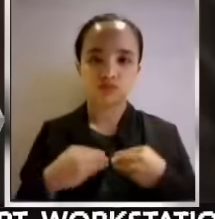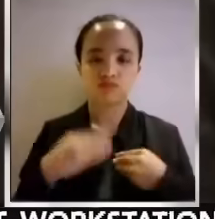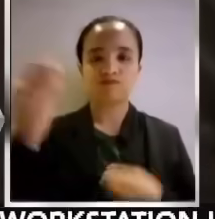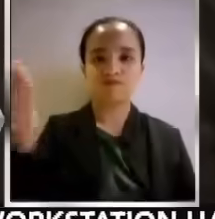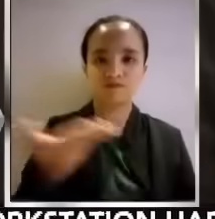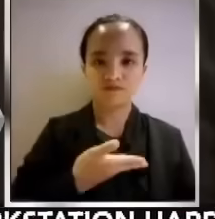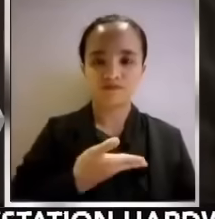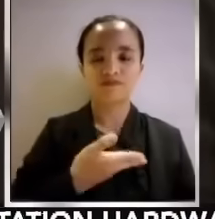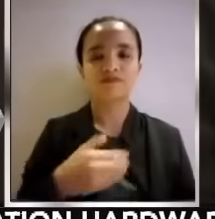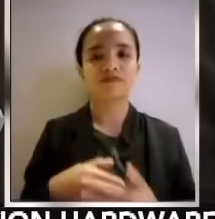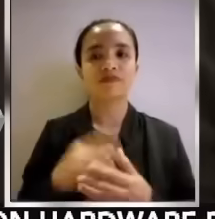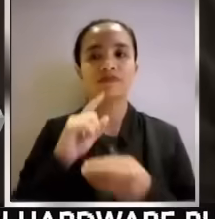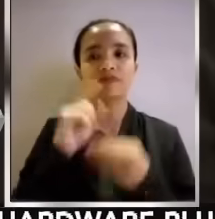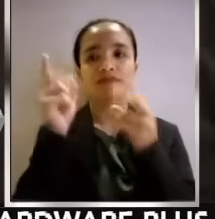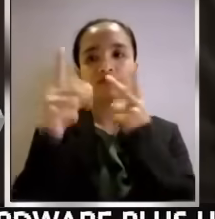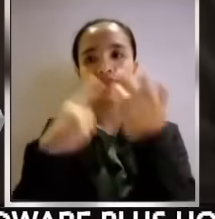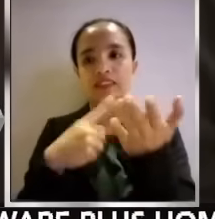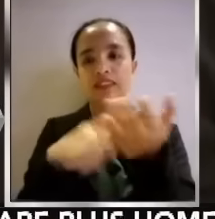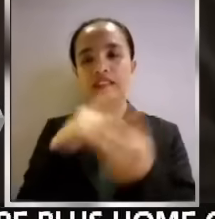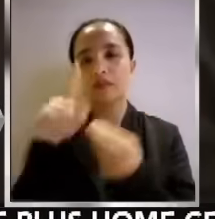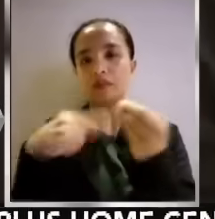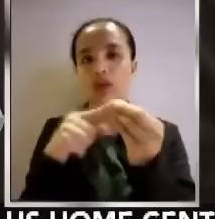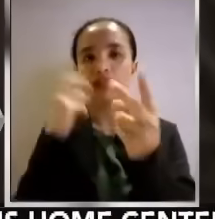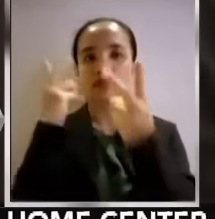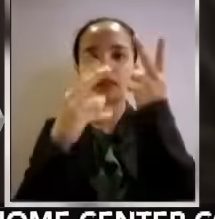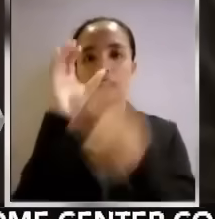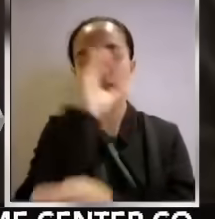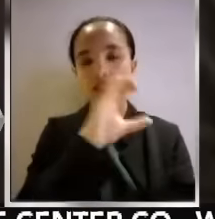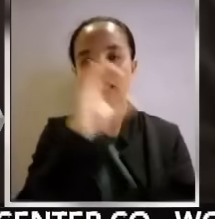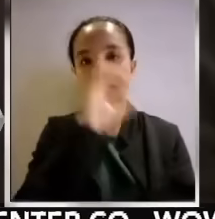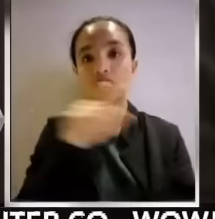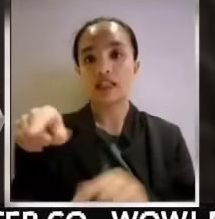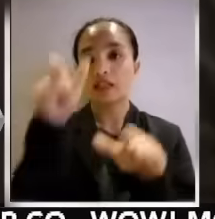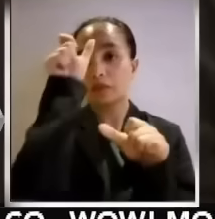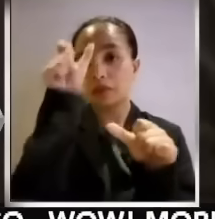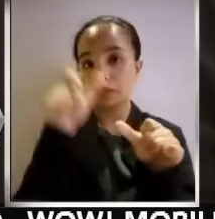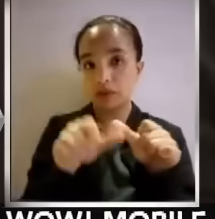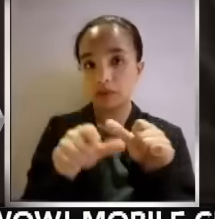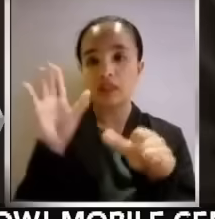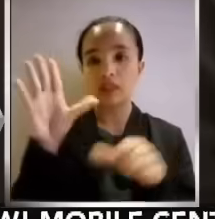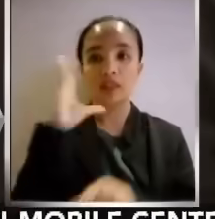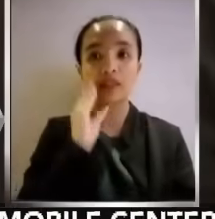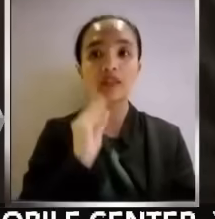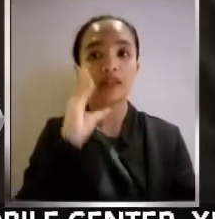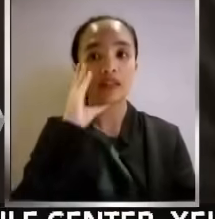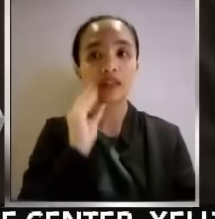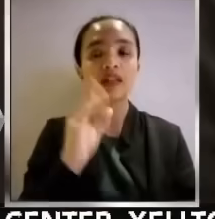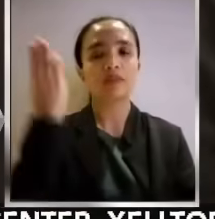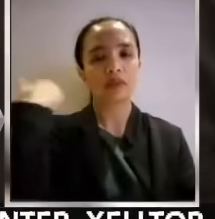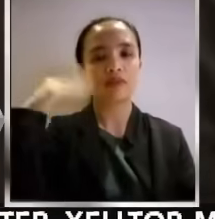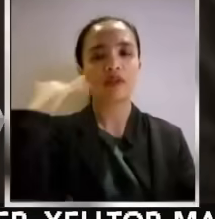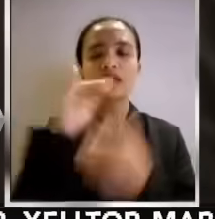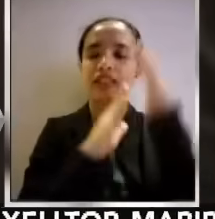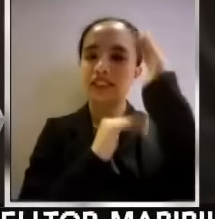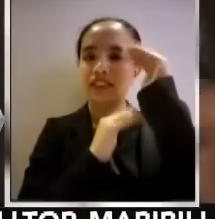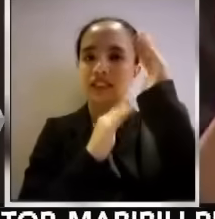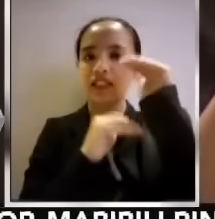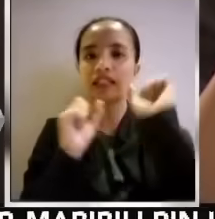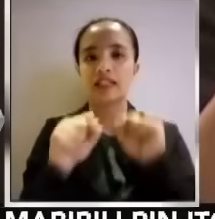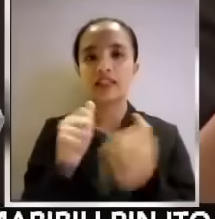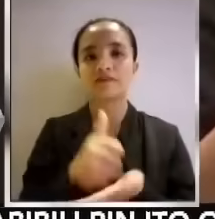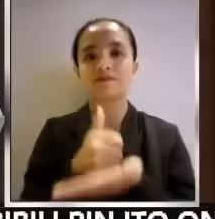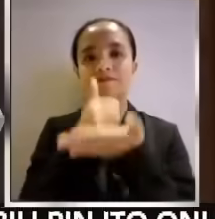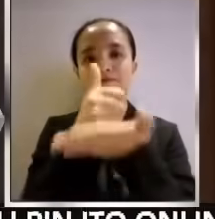sa pagbisita niya noon sa Cebu. Naging memorable daw ang kanyang experience noon kaya sana raw ay makabisita pa siya sa ibang